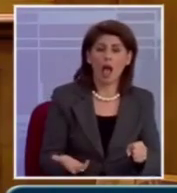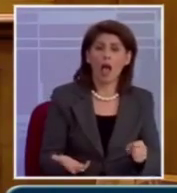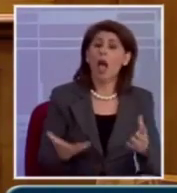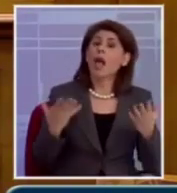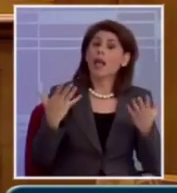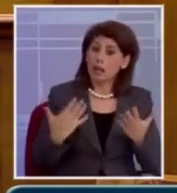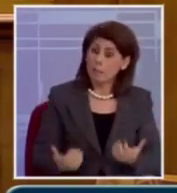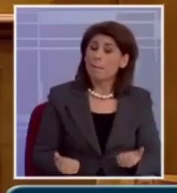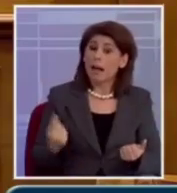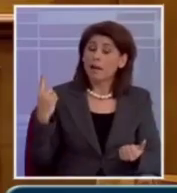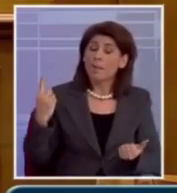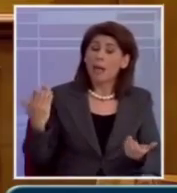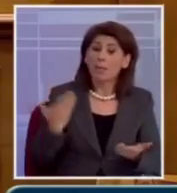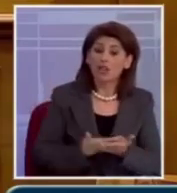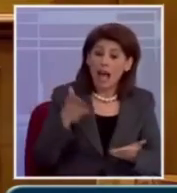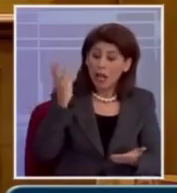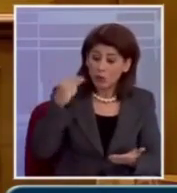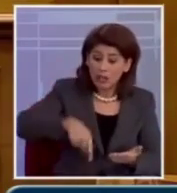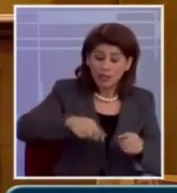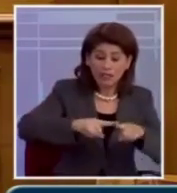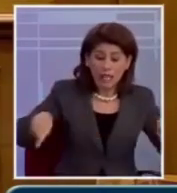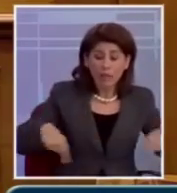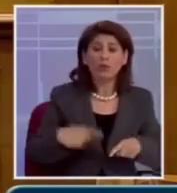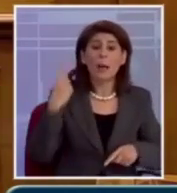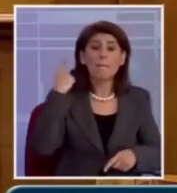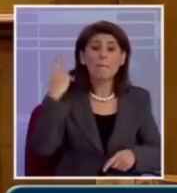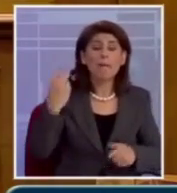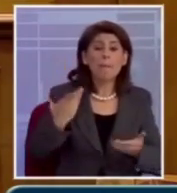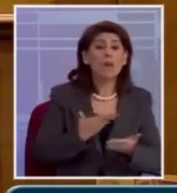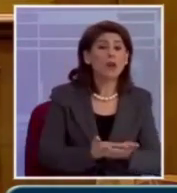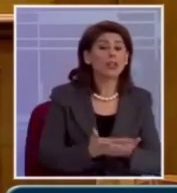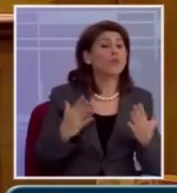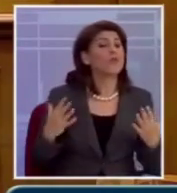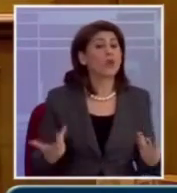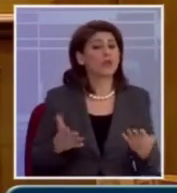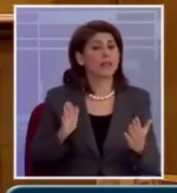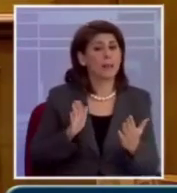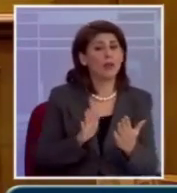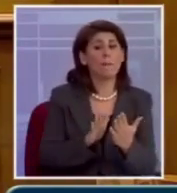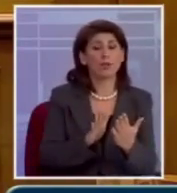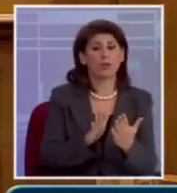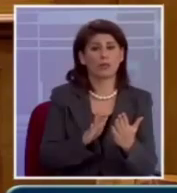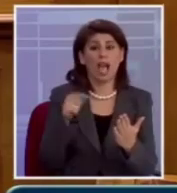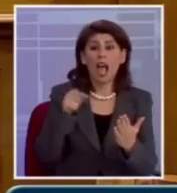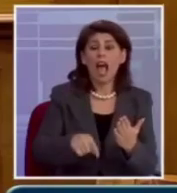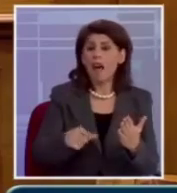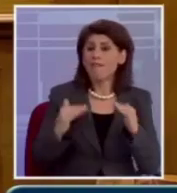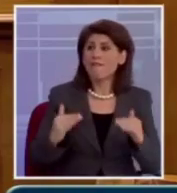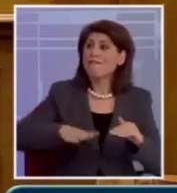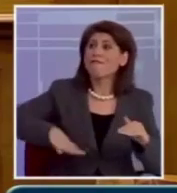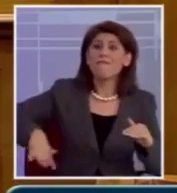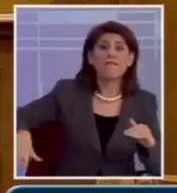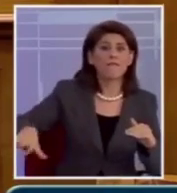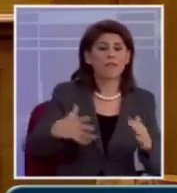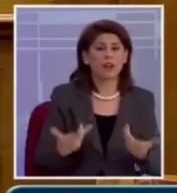Υπάρχει μία πρόταση, ακούστηκε εδώ πέρα μέσα μία πρόταση το πώς θα αντιμετωπίσουμε αυτή την κατάσταση